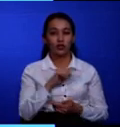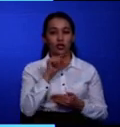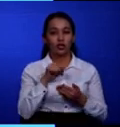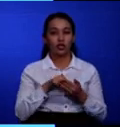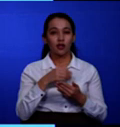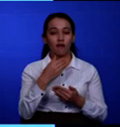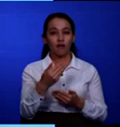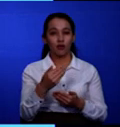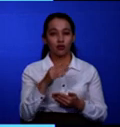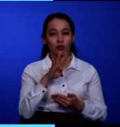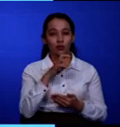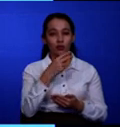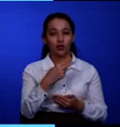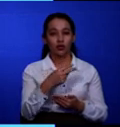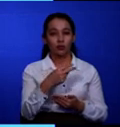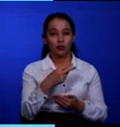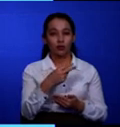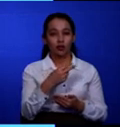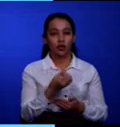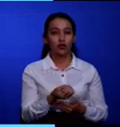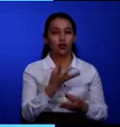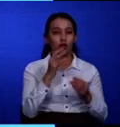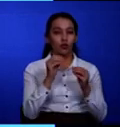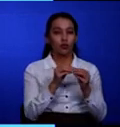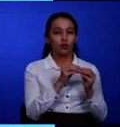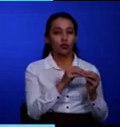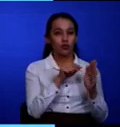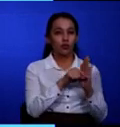bor. 420 sonida nechta o'nlik bor?